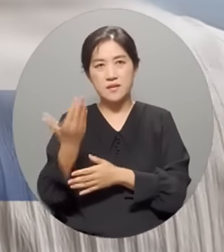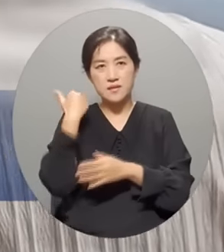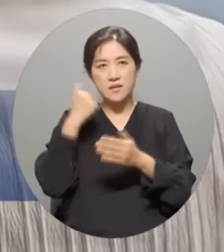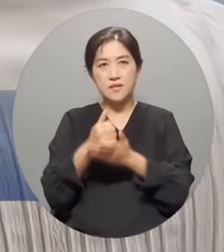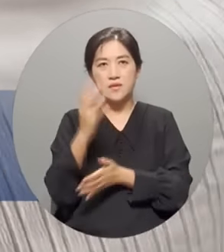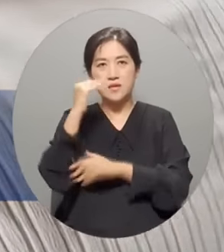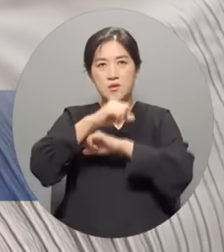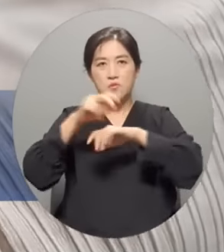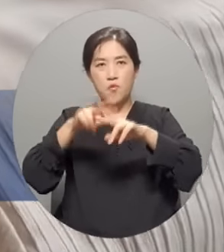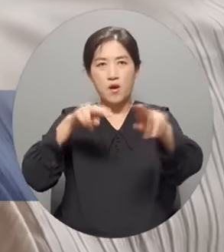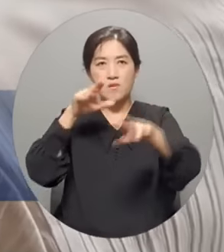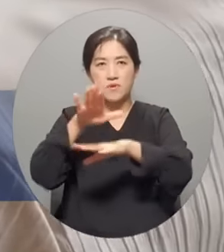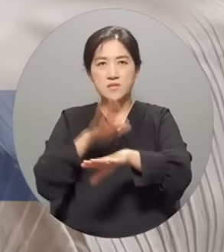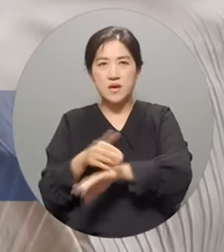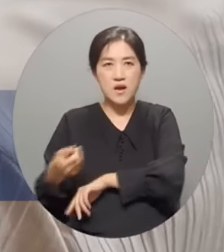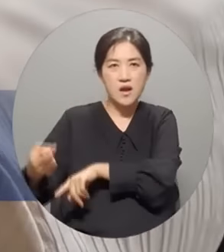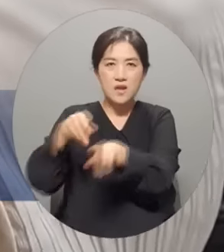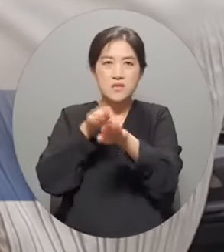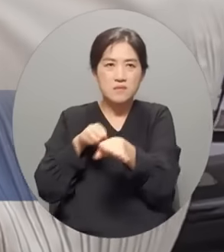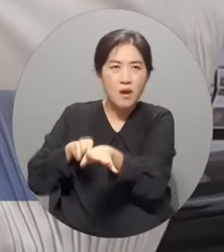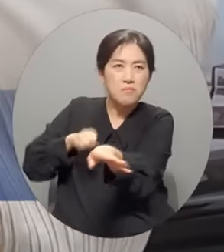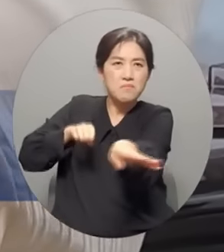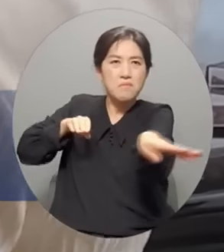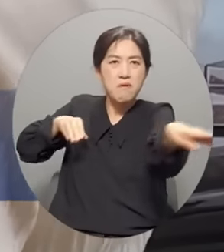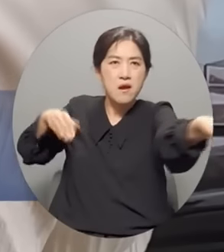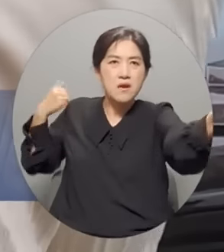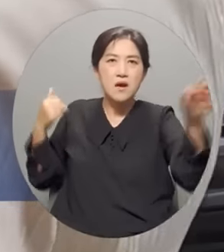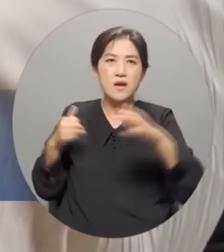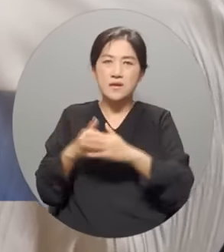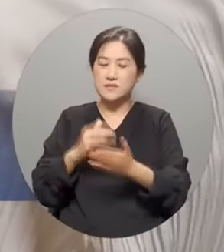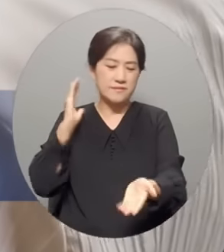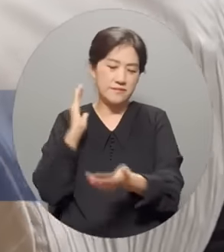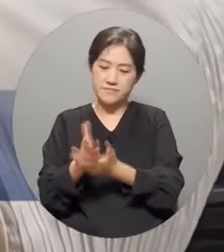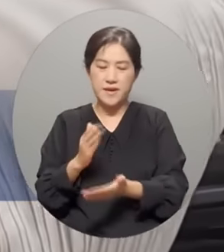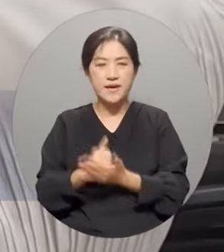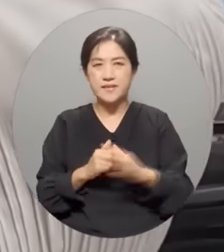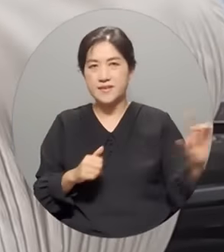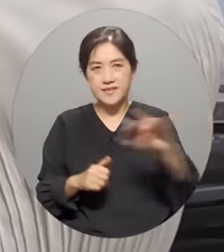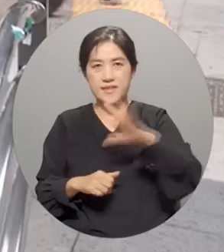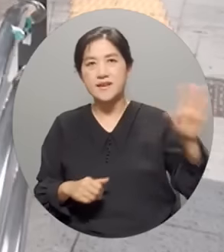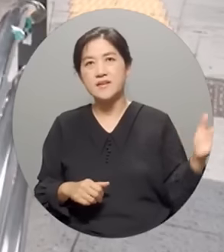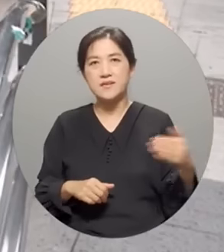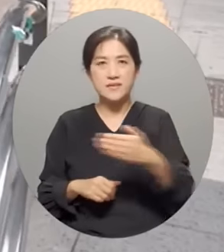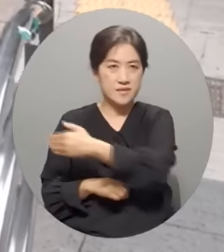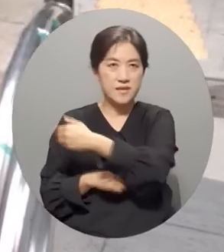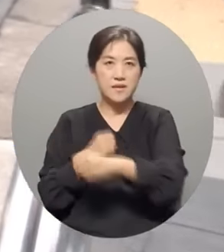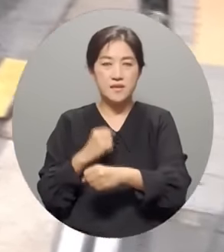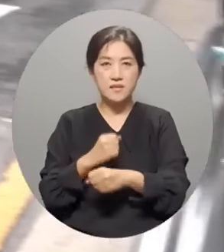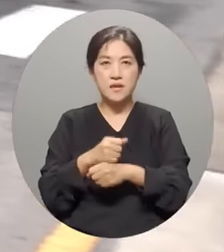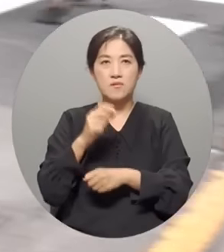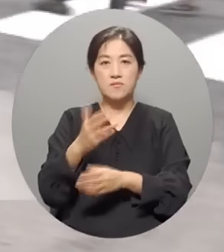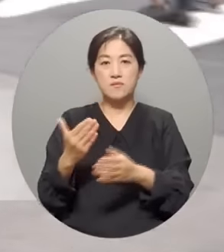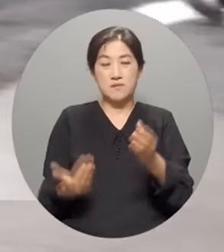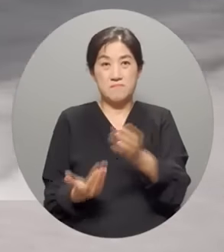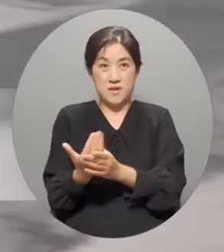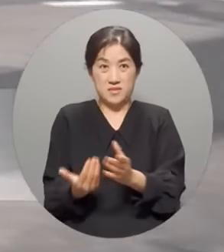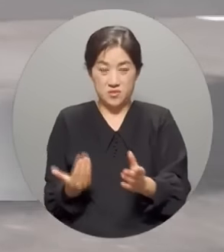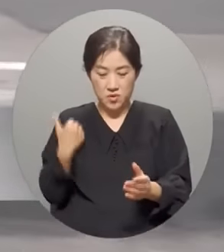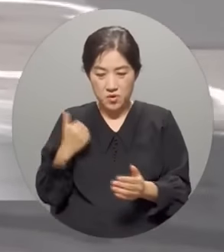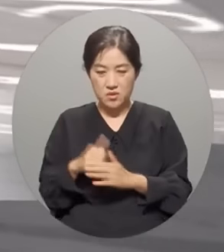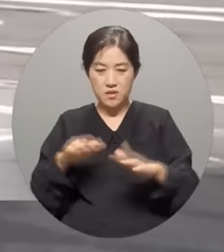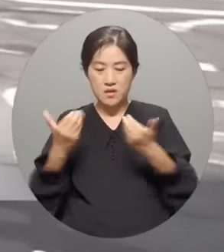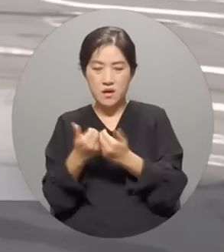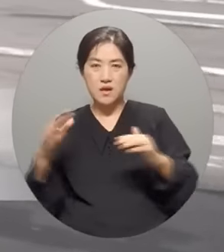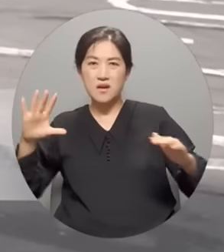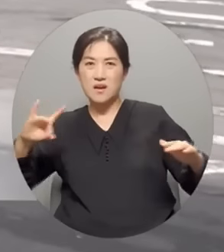하잖아요. 그러면 저쪽에서 오는 차가 막히니까 이렇게 일방통행을 해버린 거야. 해당 도로에선 사고 전에도 역주행 차량이